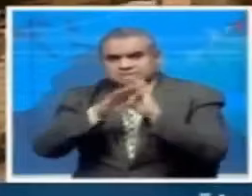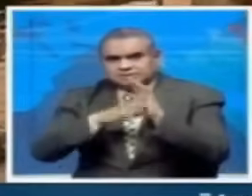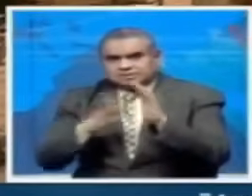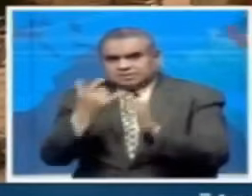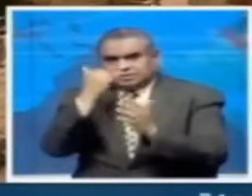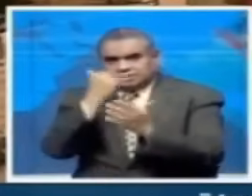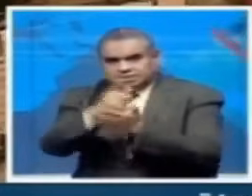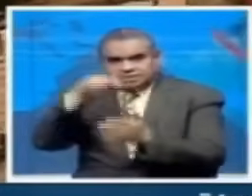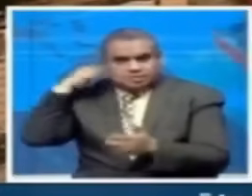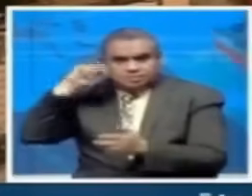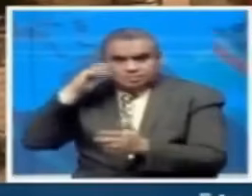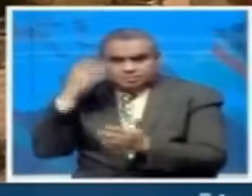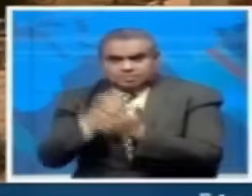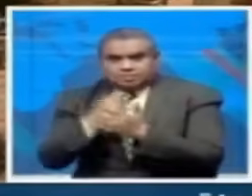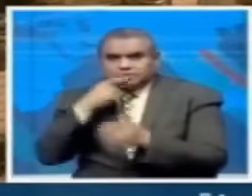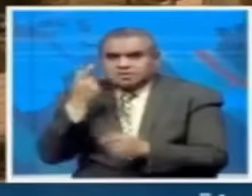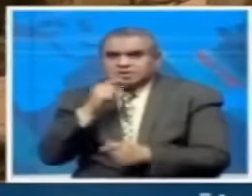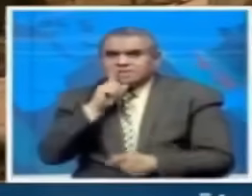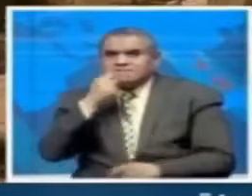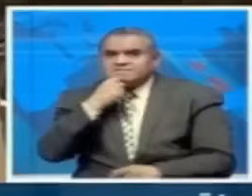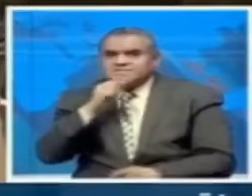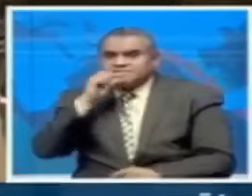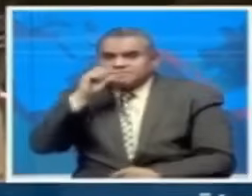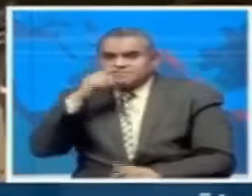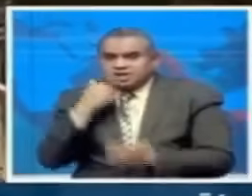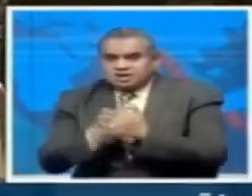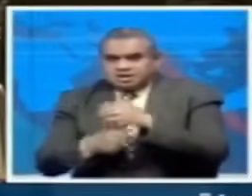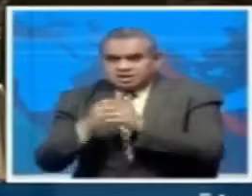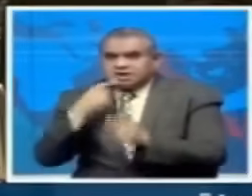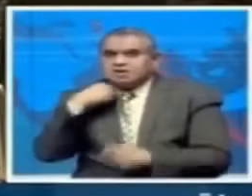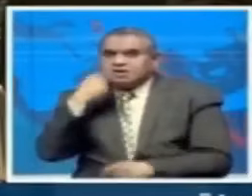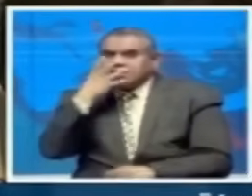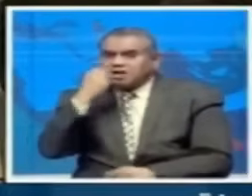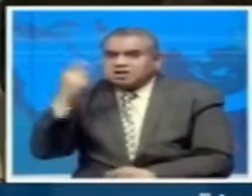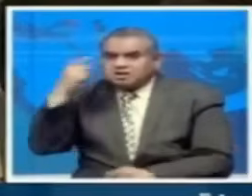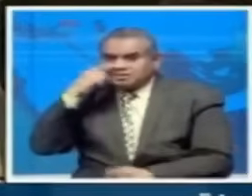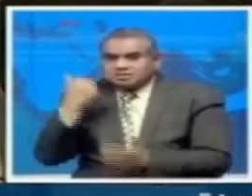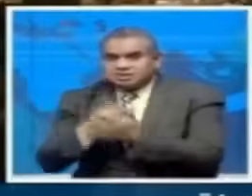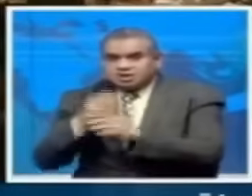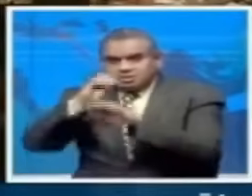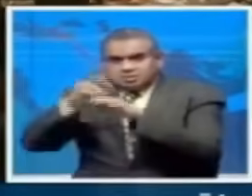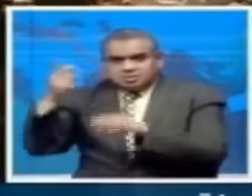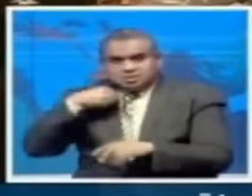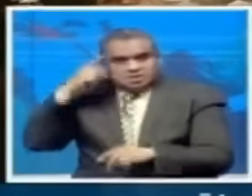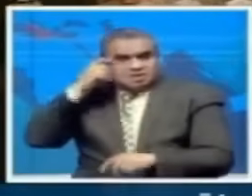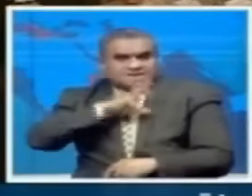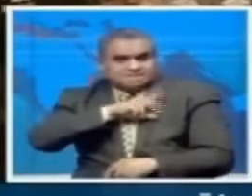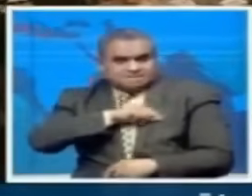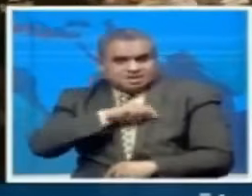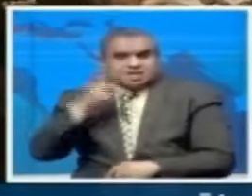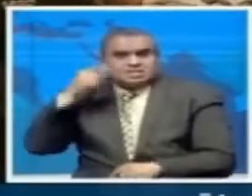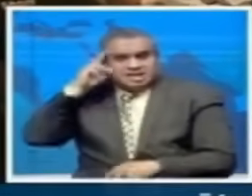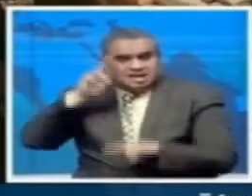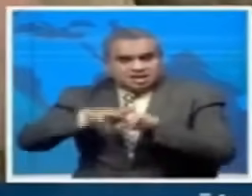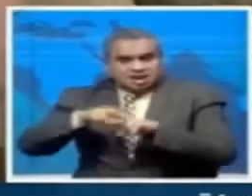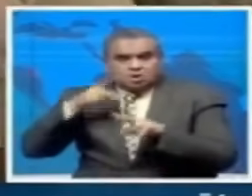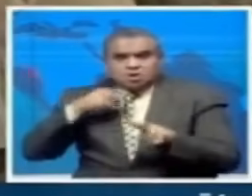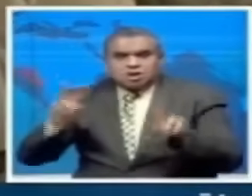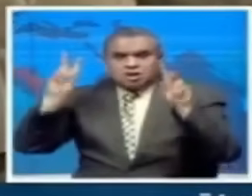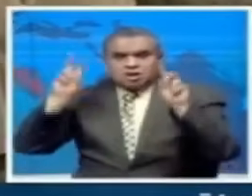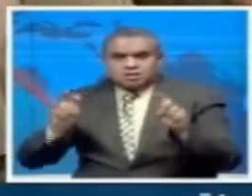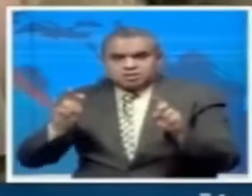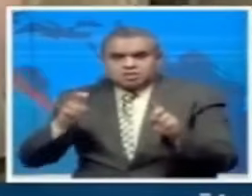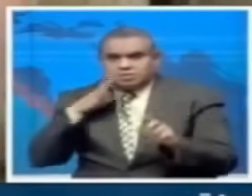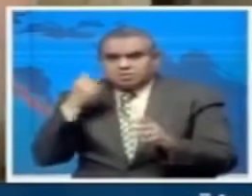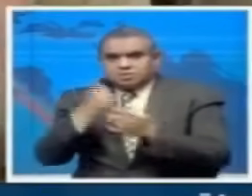المرشح الرئاسي دور الوساطة المصرية في التوصل لهدنة بين إسرائيل والفصائل الفلسطينية. أي